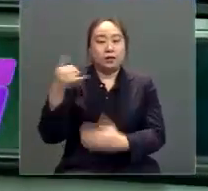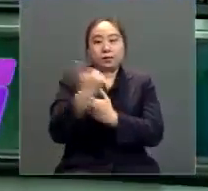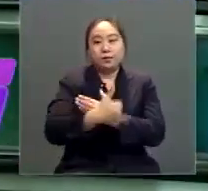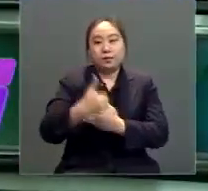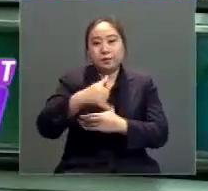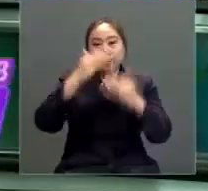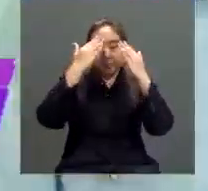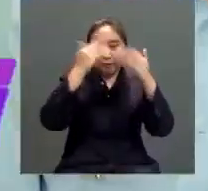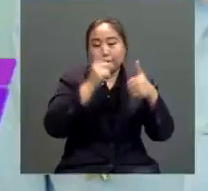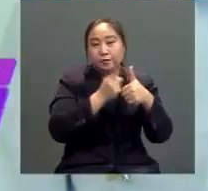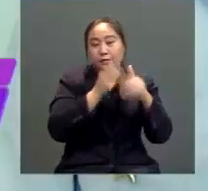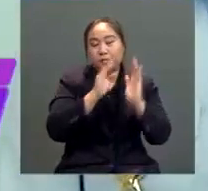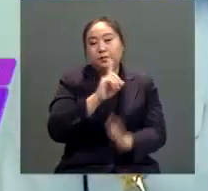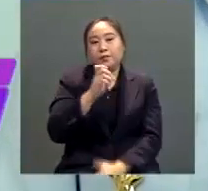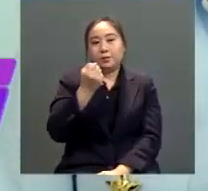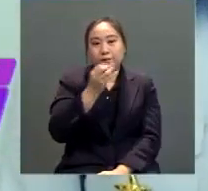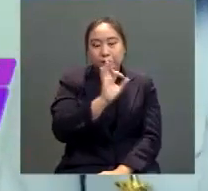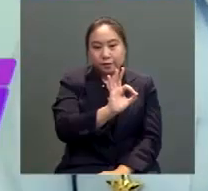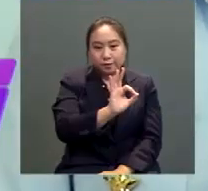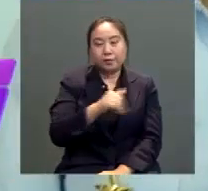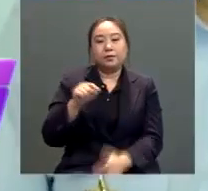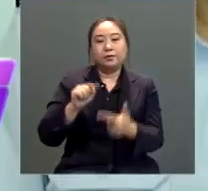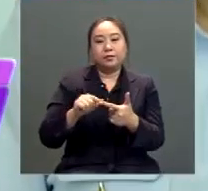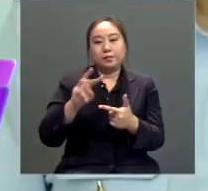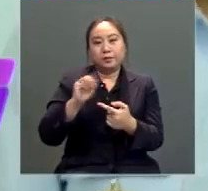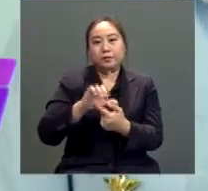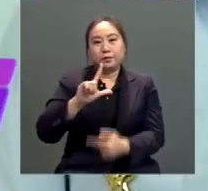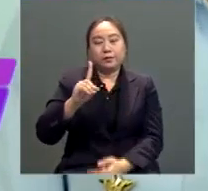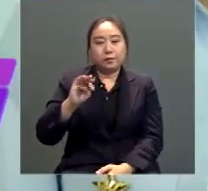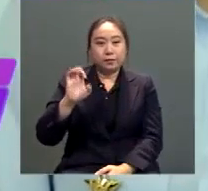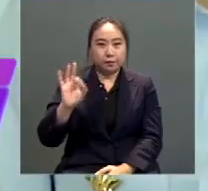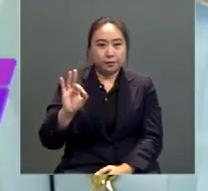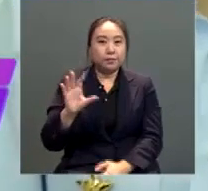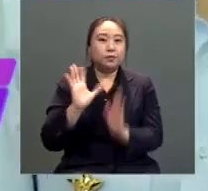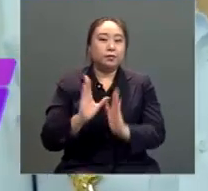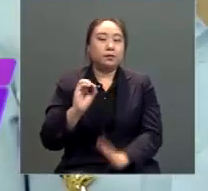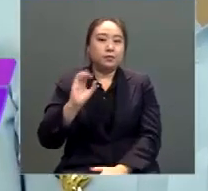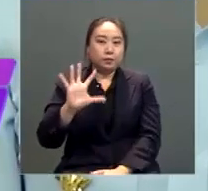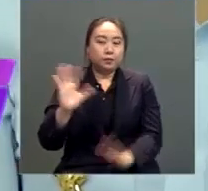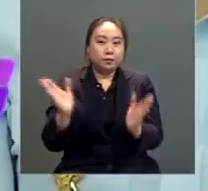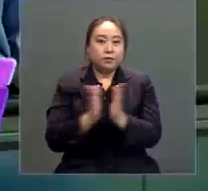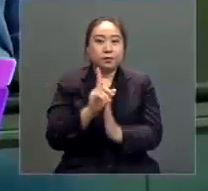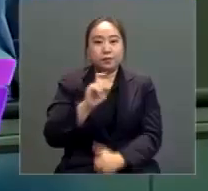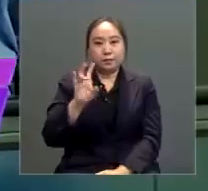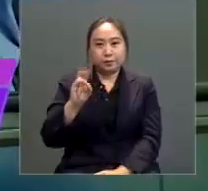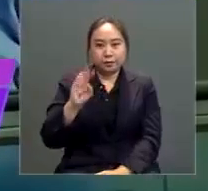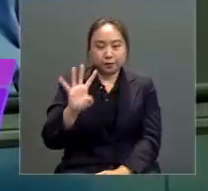เที่ยวบินก็คือจากสหรัฐอาหรับเอมิเรตส์119คนและจาก More Liveอีก 55คนร่วมเป็น 174